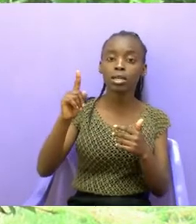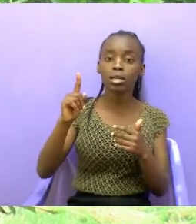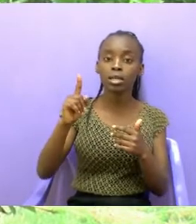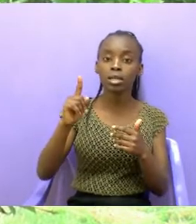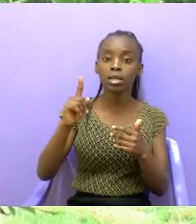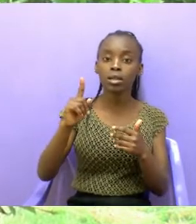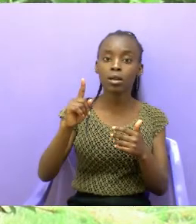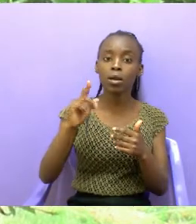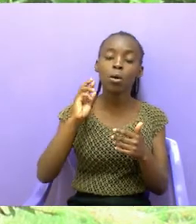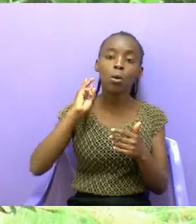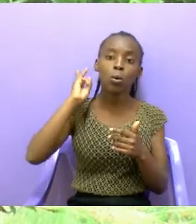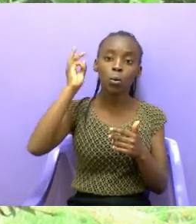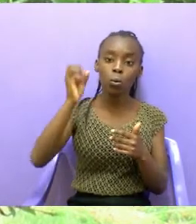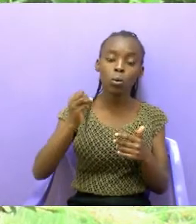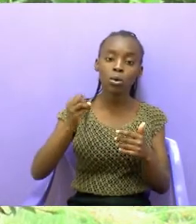njaa.